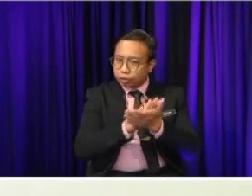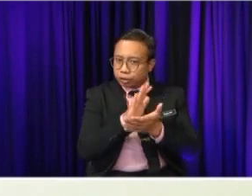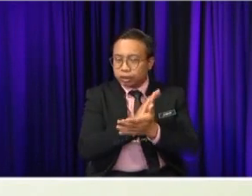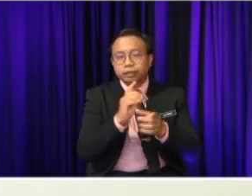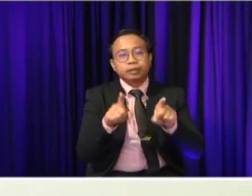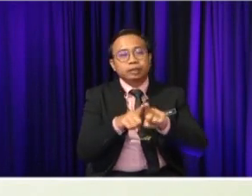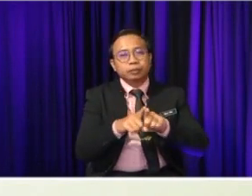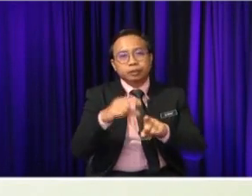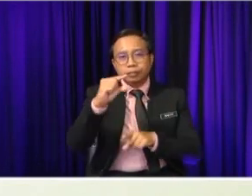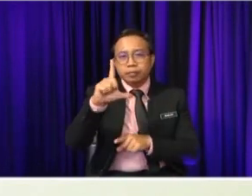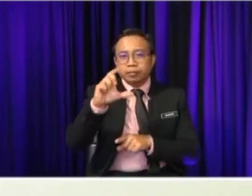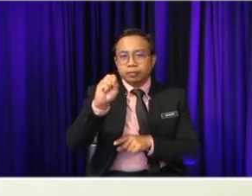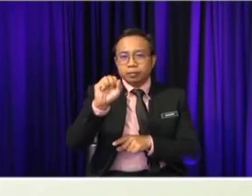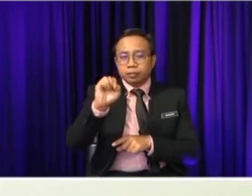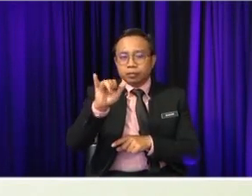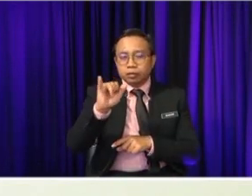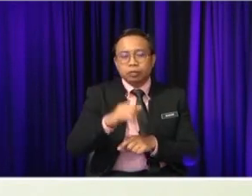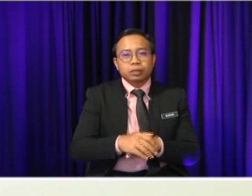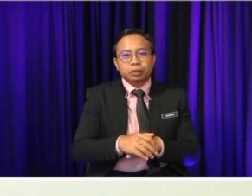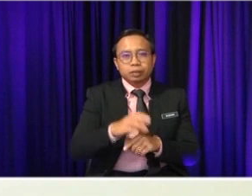sama glossy se